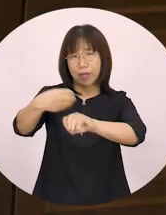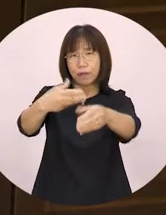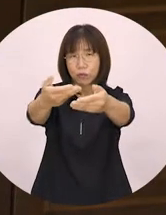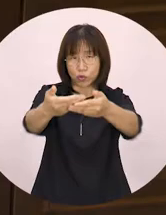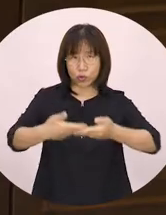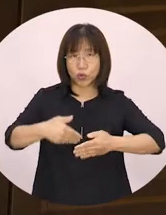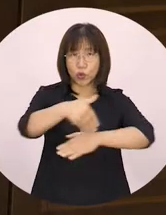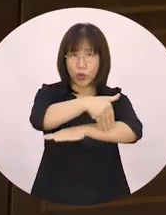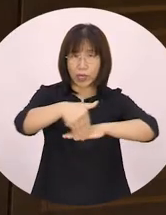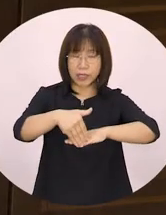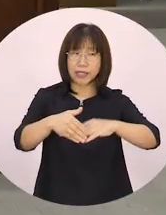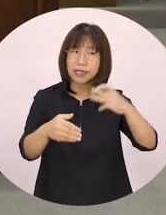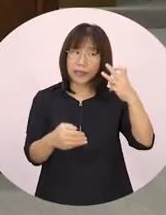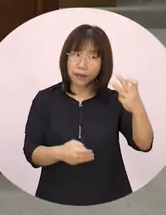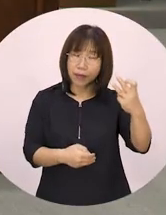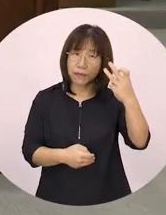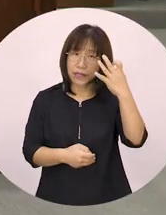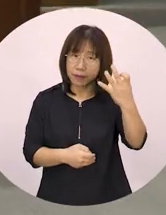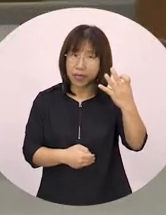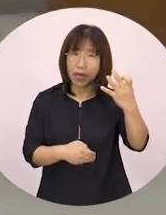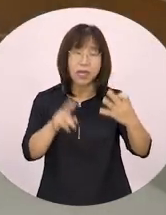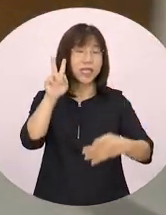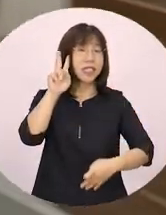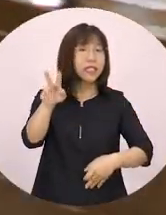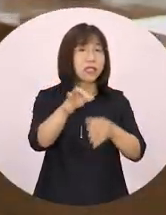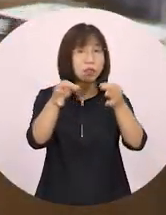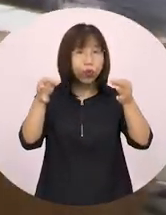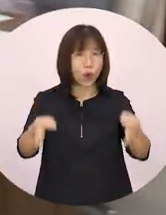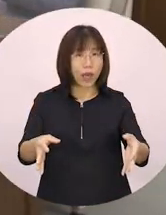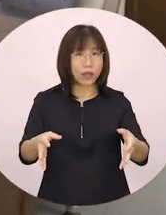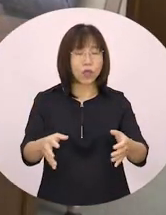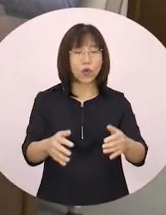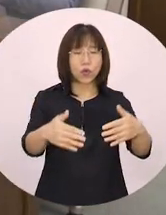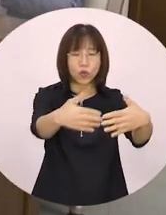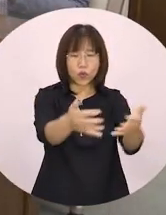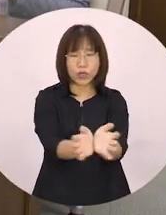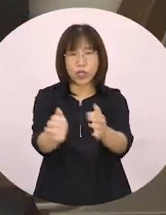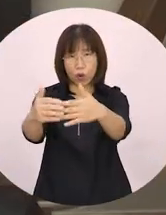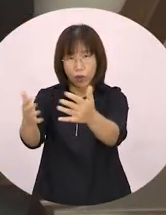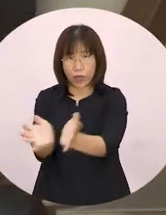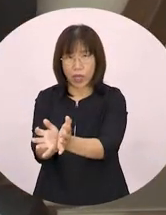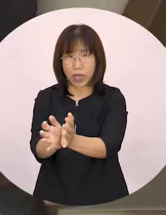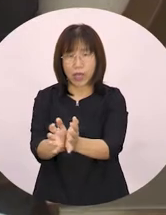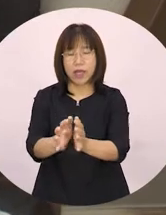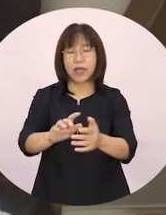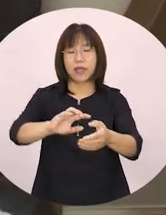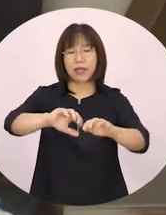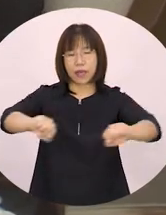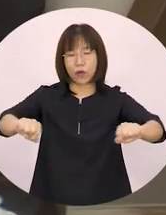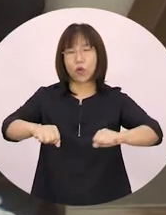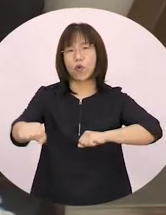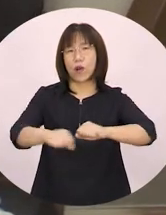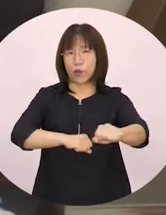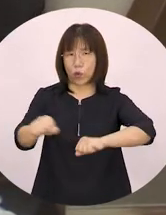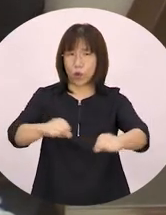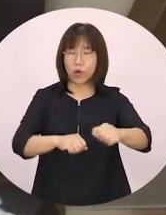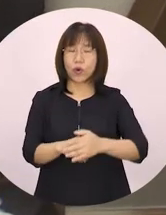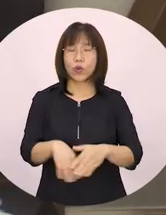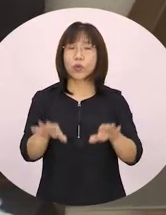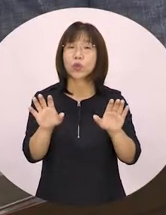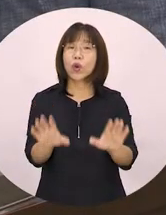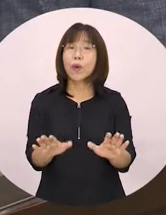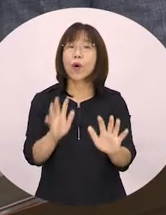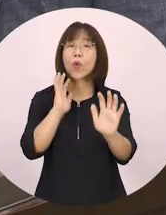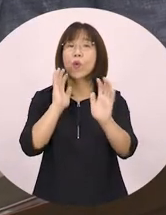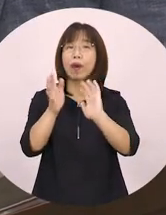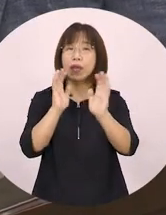답변이 있을 예정이며 13일과 14일 이틀간은 각 위원회별로 활동이 진행됩니다.